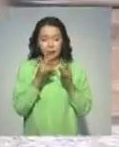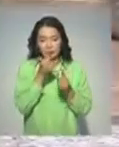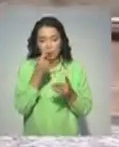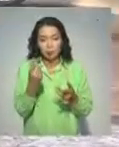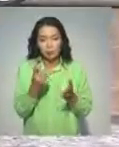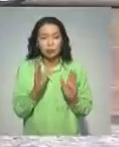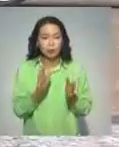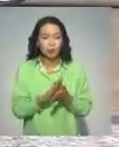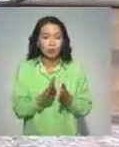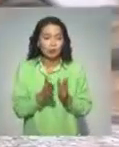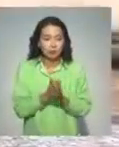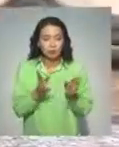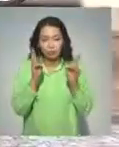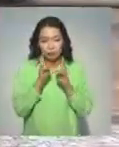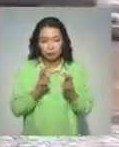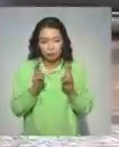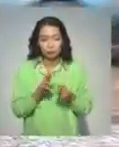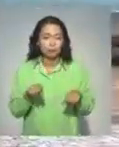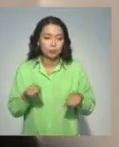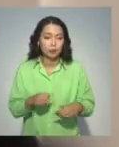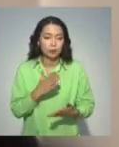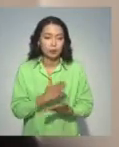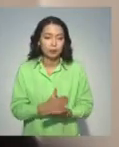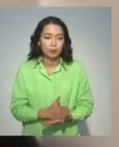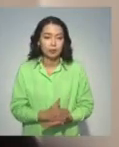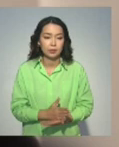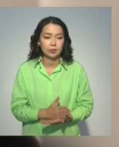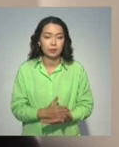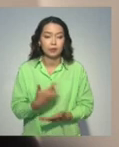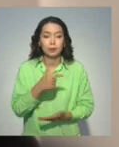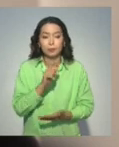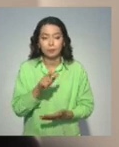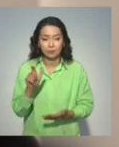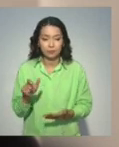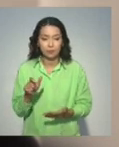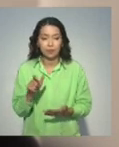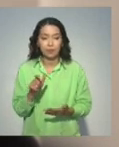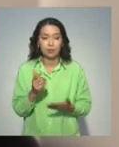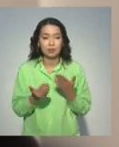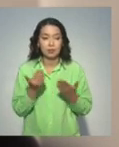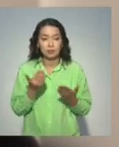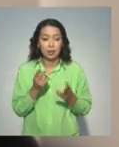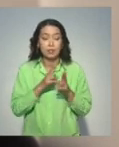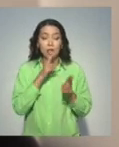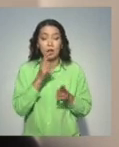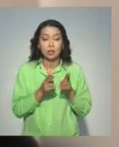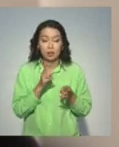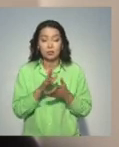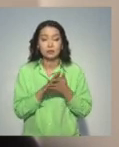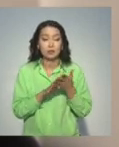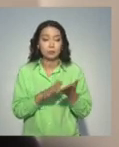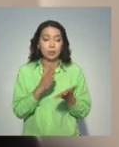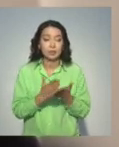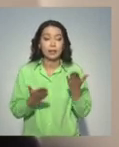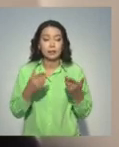жағдайда ғана сараптама жүргізуге құқығы бар. Азаматтар тарапынан түскен арыздарда егерде